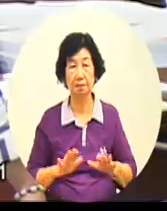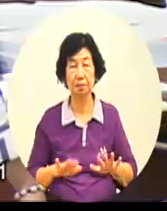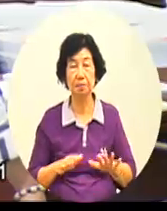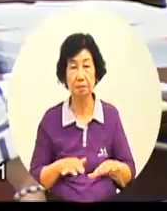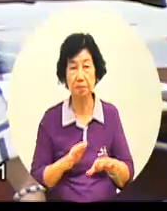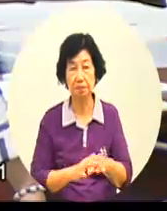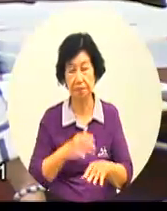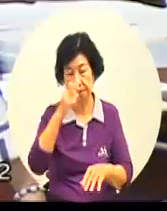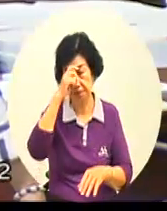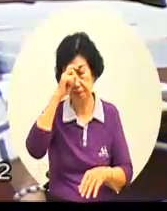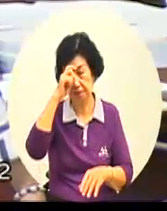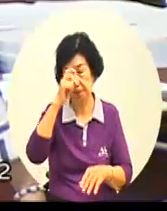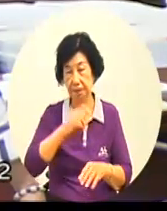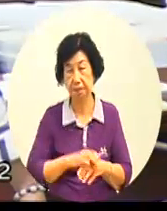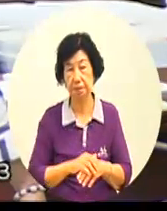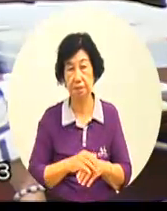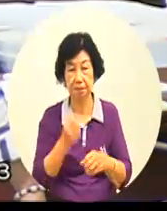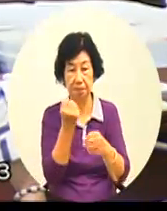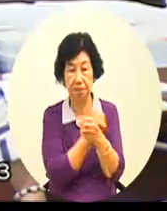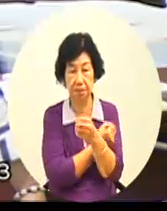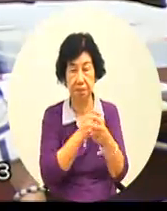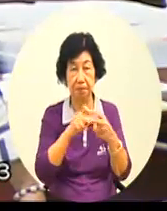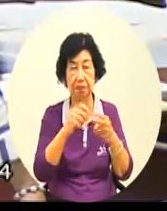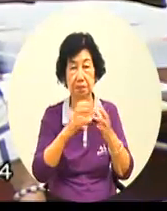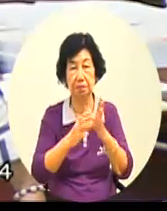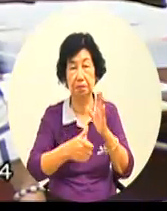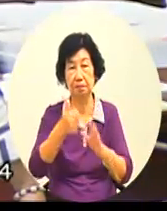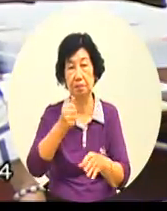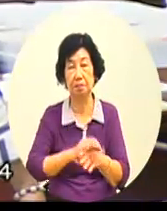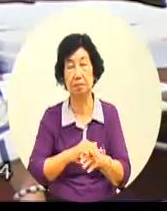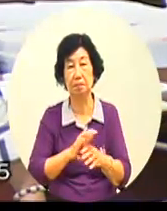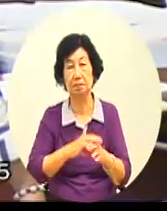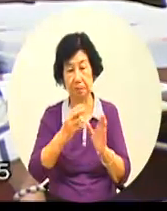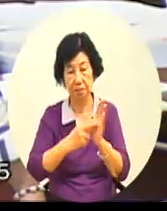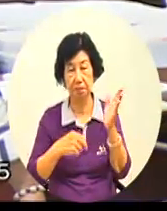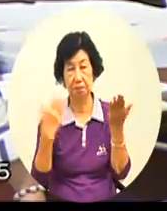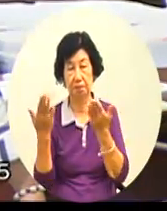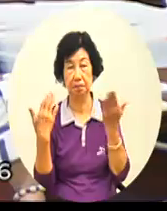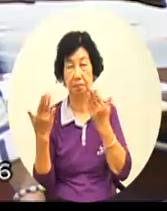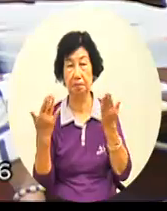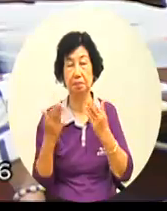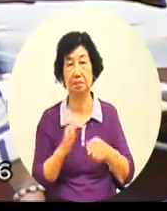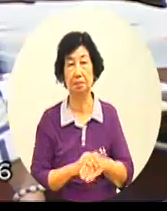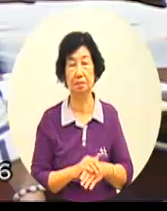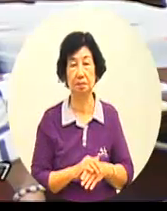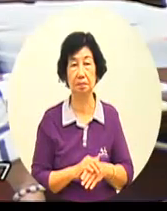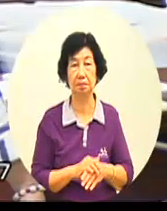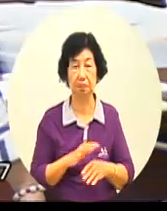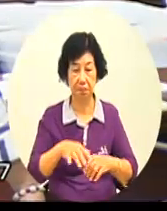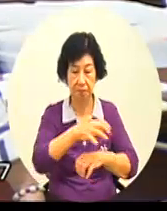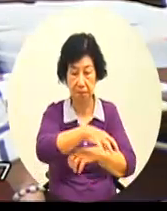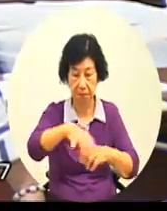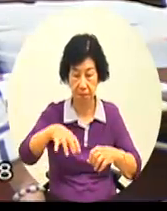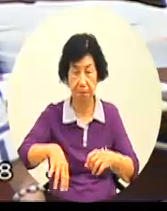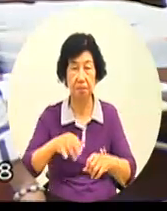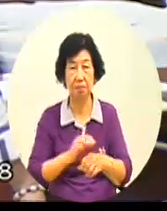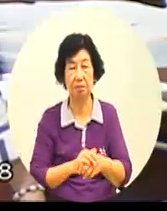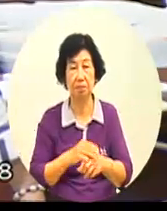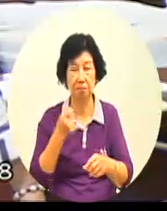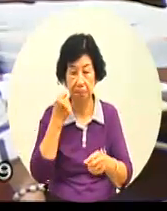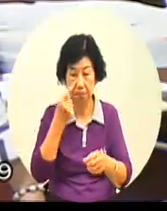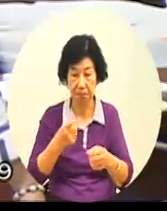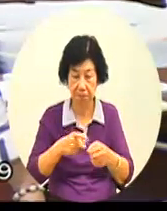说劳工局刚刚局长也说得很清楚，大概在这个环境里面的待遇不是很好，这